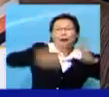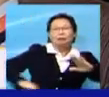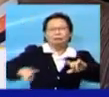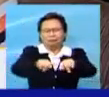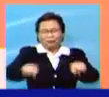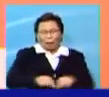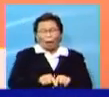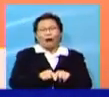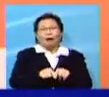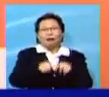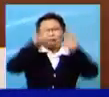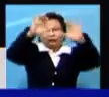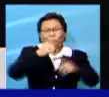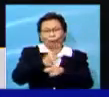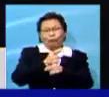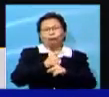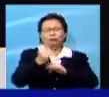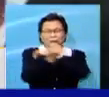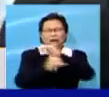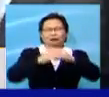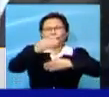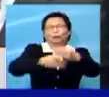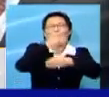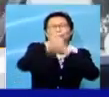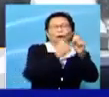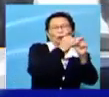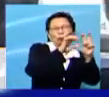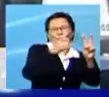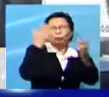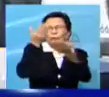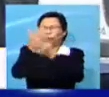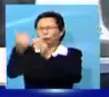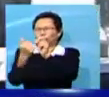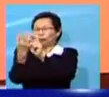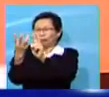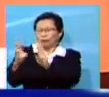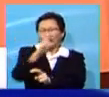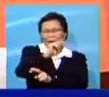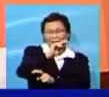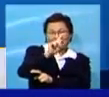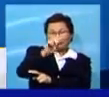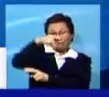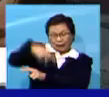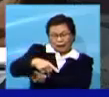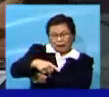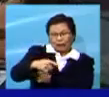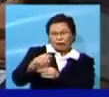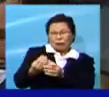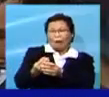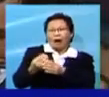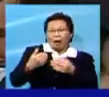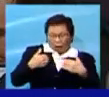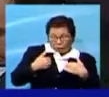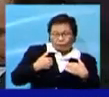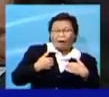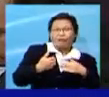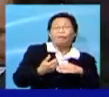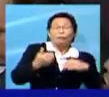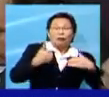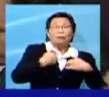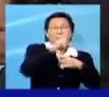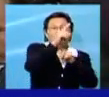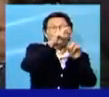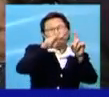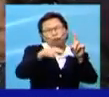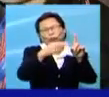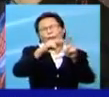mencapai status negara maju. Sepanjang 2010 hingga 2016, NTP berjaya mewujudkan 1.8 juta peluang pekerjaan.